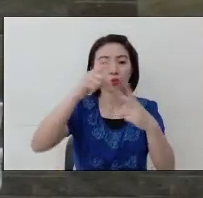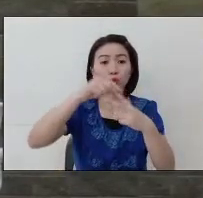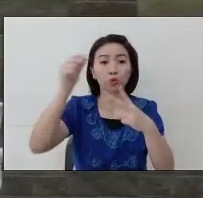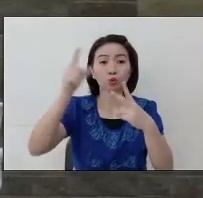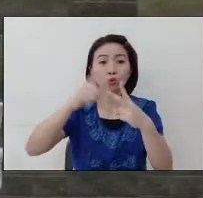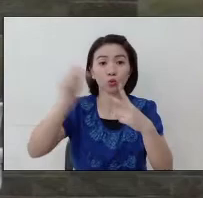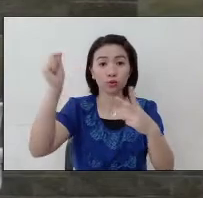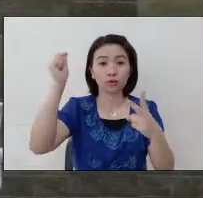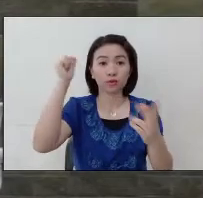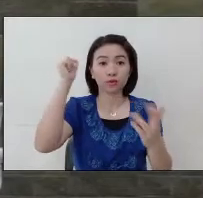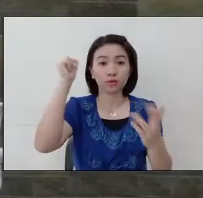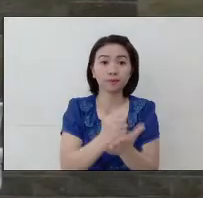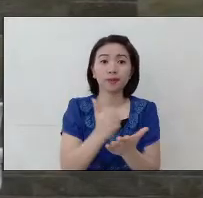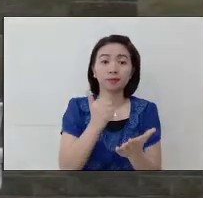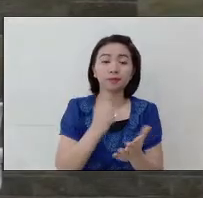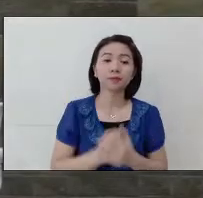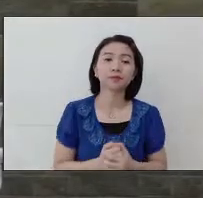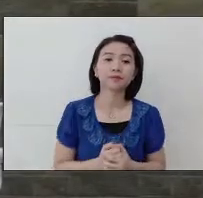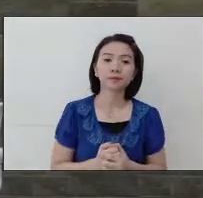Did you get that?